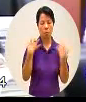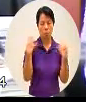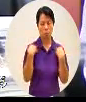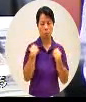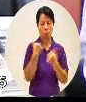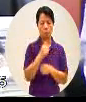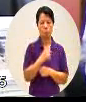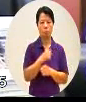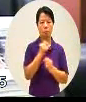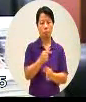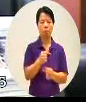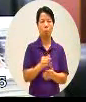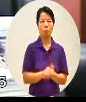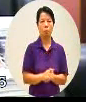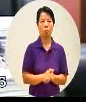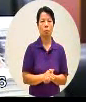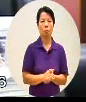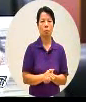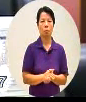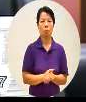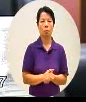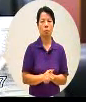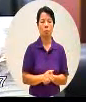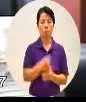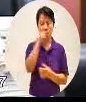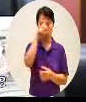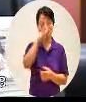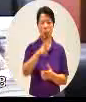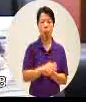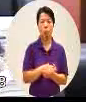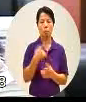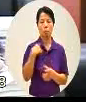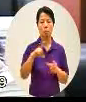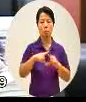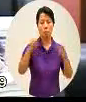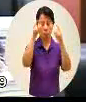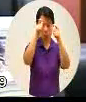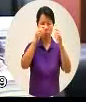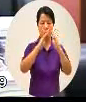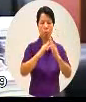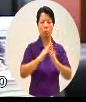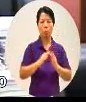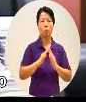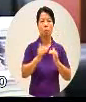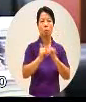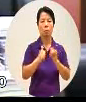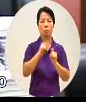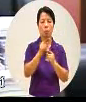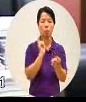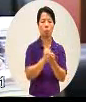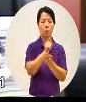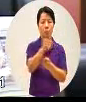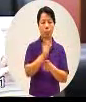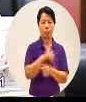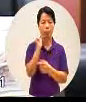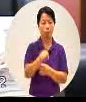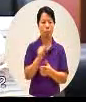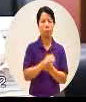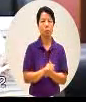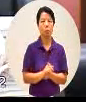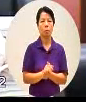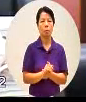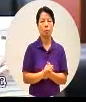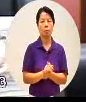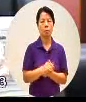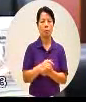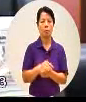了，而且管得好。我希望说我们整个大高雄的市民都给予你正面的肯定，而且我们全部的